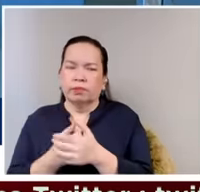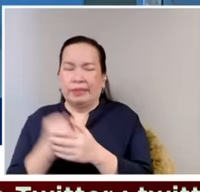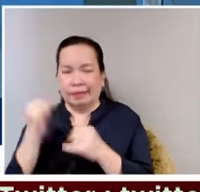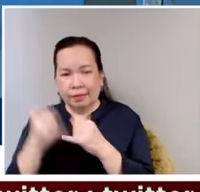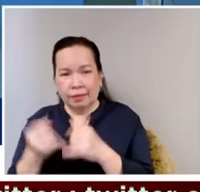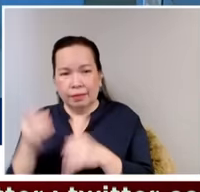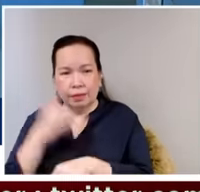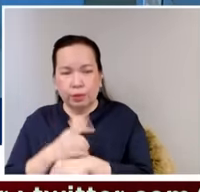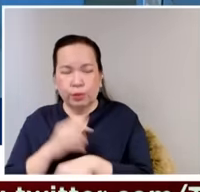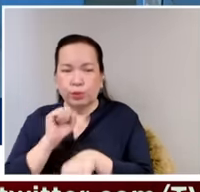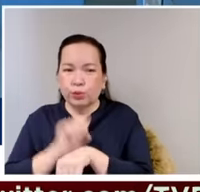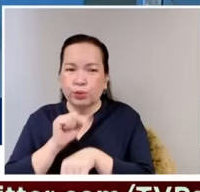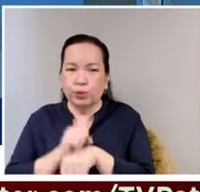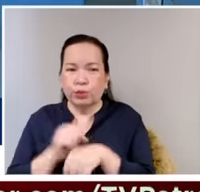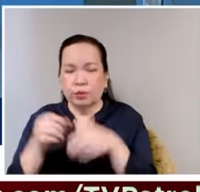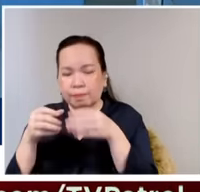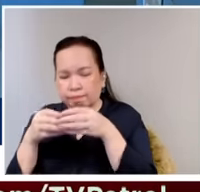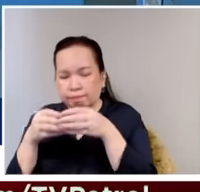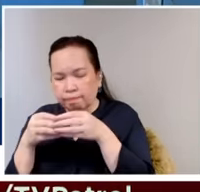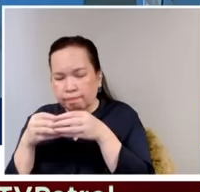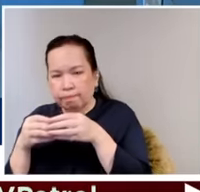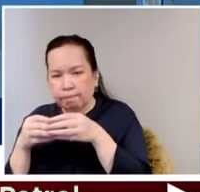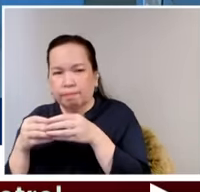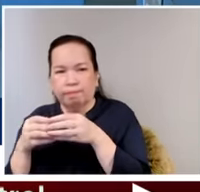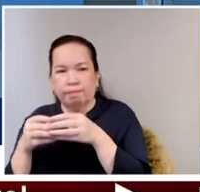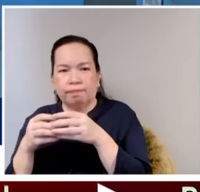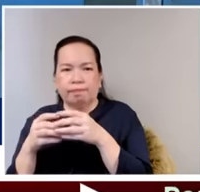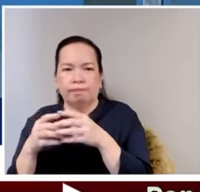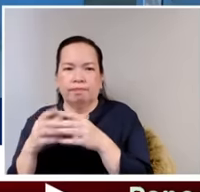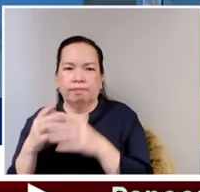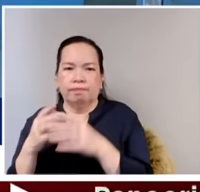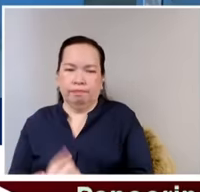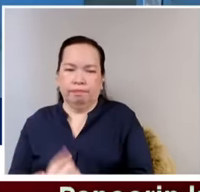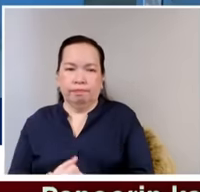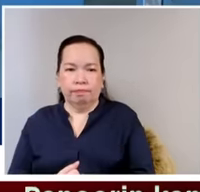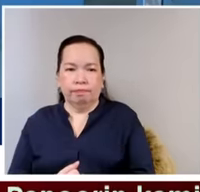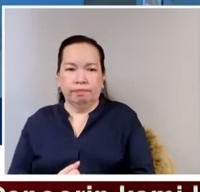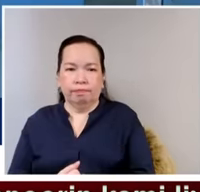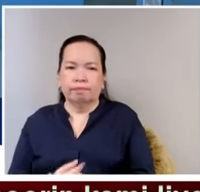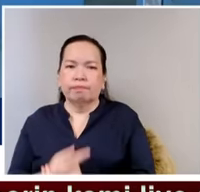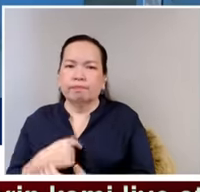kasama ang mga opisyal ng tren. At binisita rin sila ni Transportation